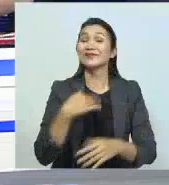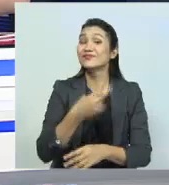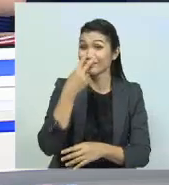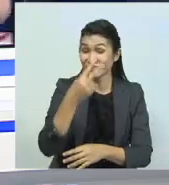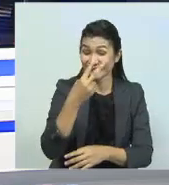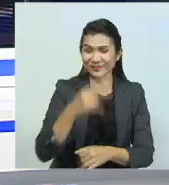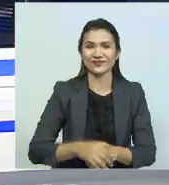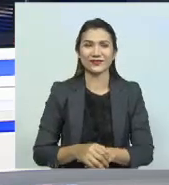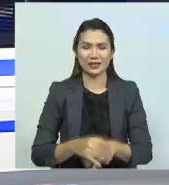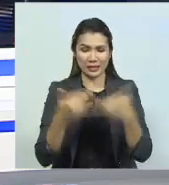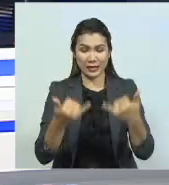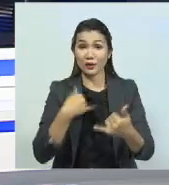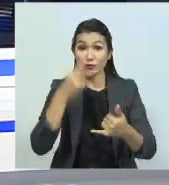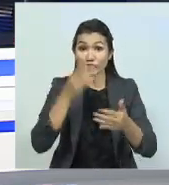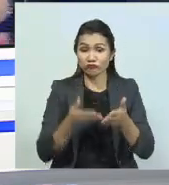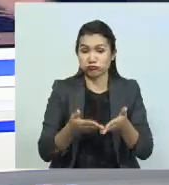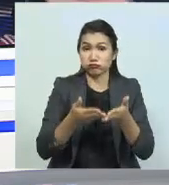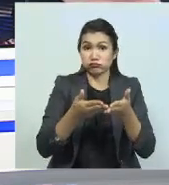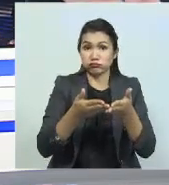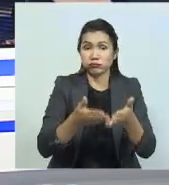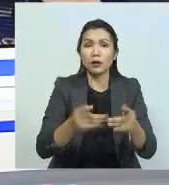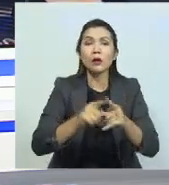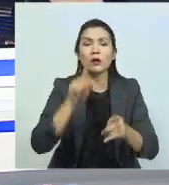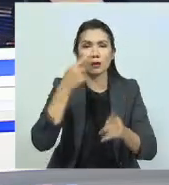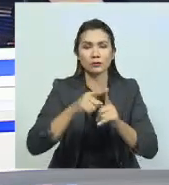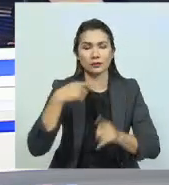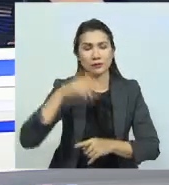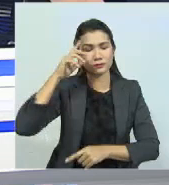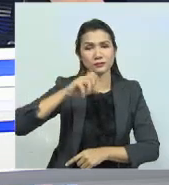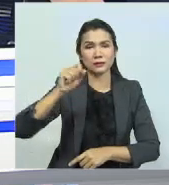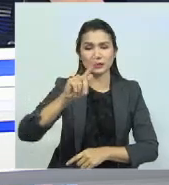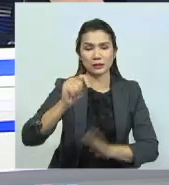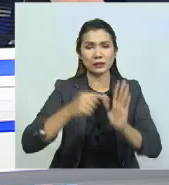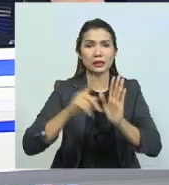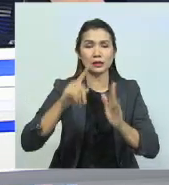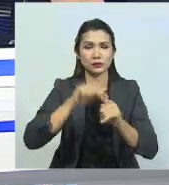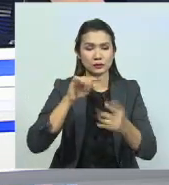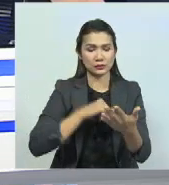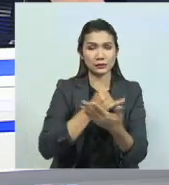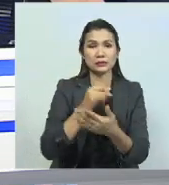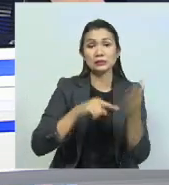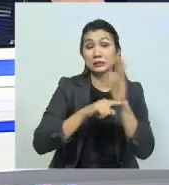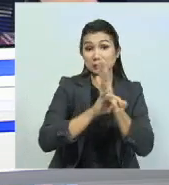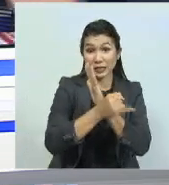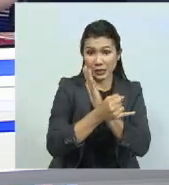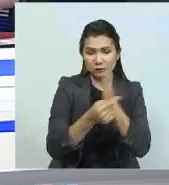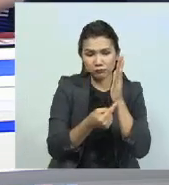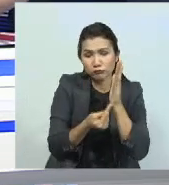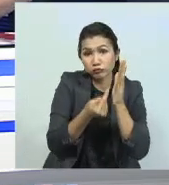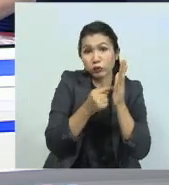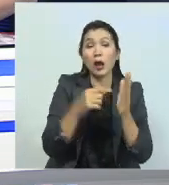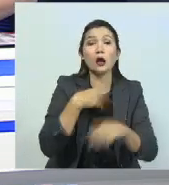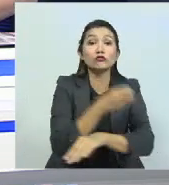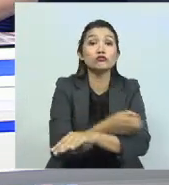พาไปดูบรรยากาศนะครับตามรอยกองเรือยกพลขึ้นบกสมเด็จพระเจ้าตากสินมหาราชจากจันทบุรีสู่อยุธยาซึ่งเมื่อวานนี้นะ